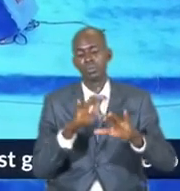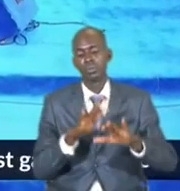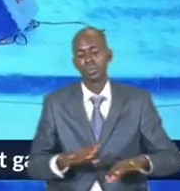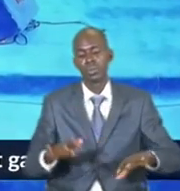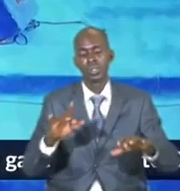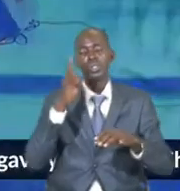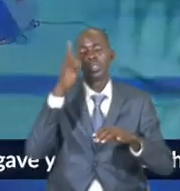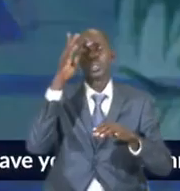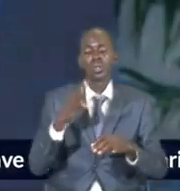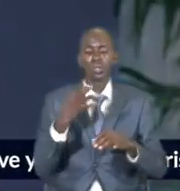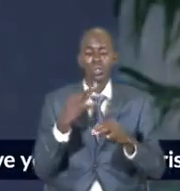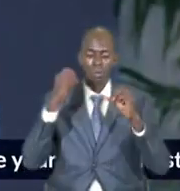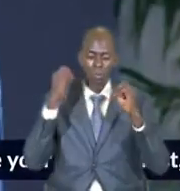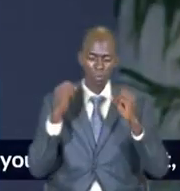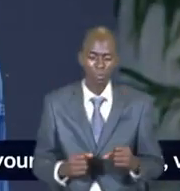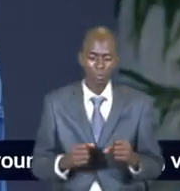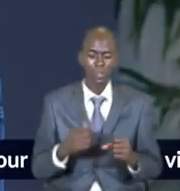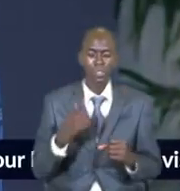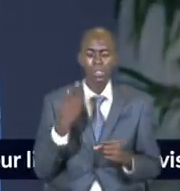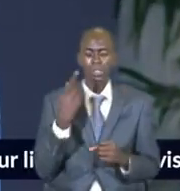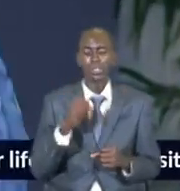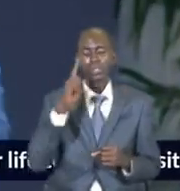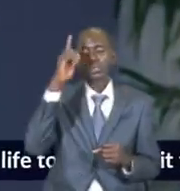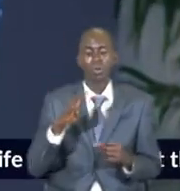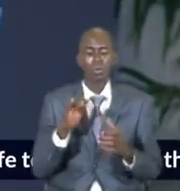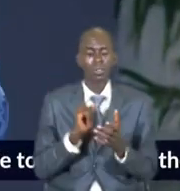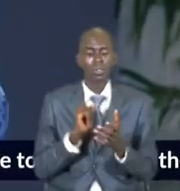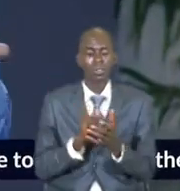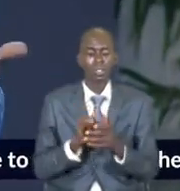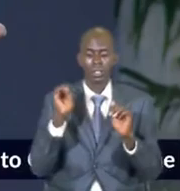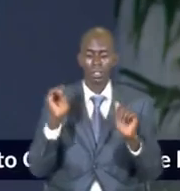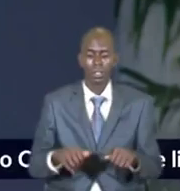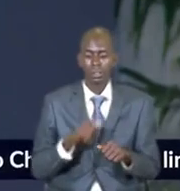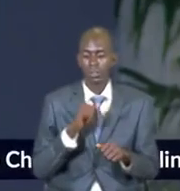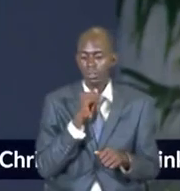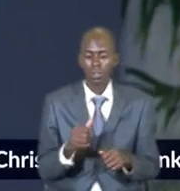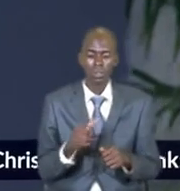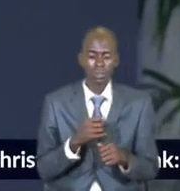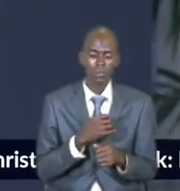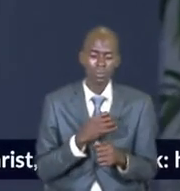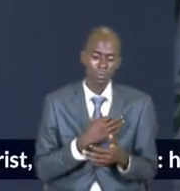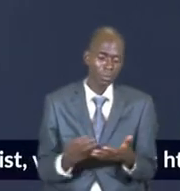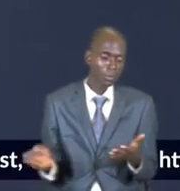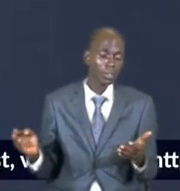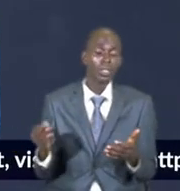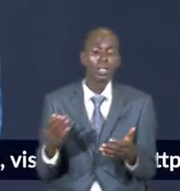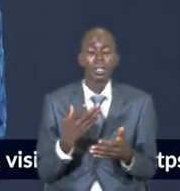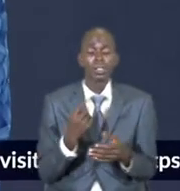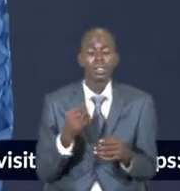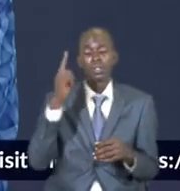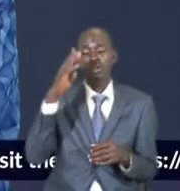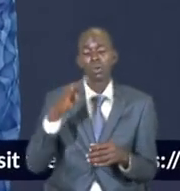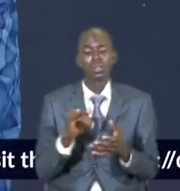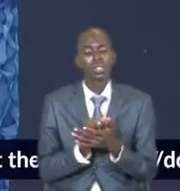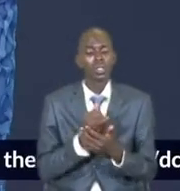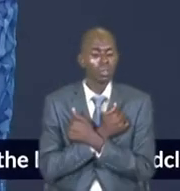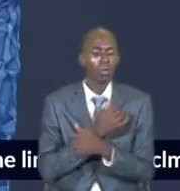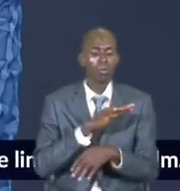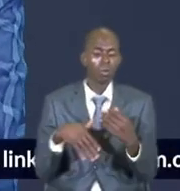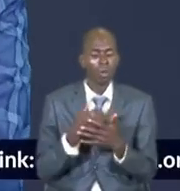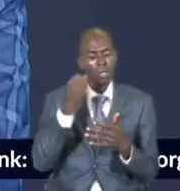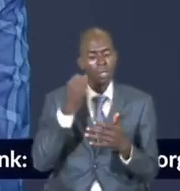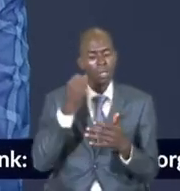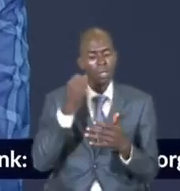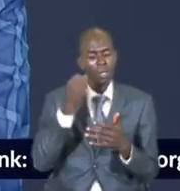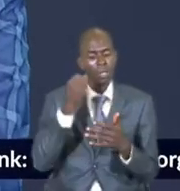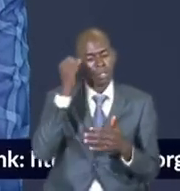nke ike, Chineke nke na-adịghị agha agha, Chineke nke hụrụ ihe niile bụ ụmụ gị, ndị gị niile,